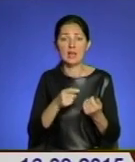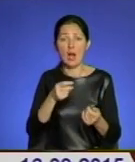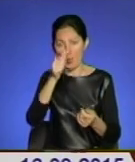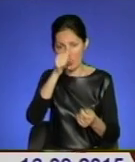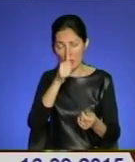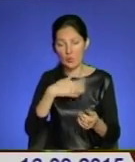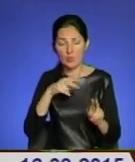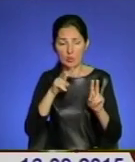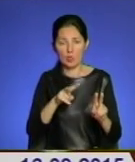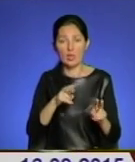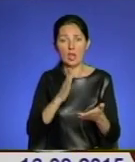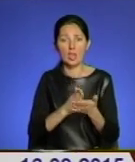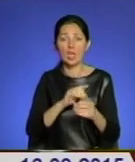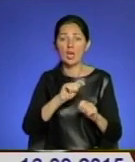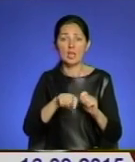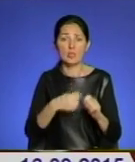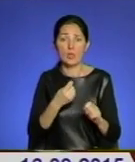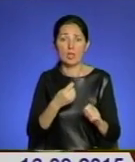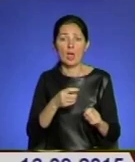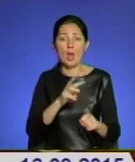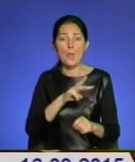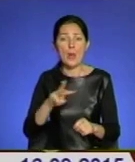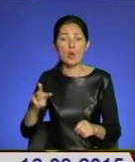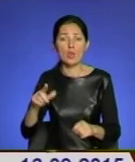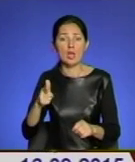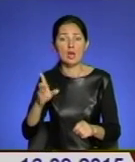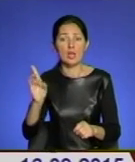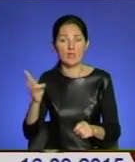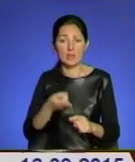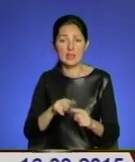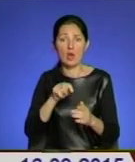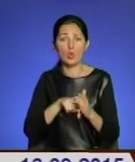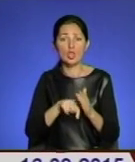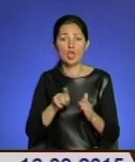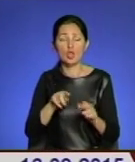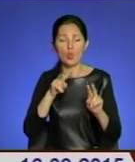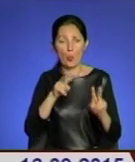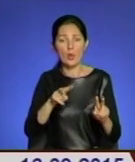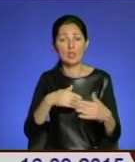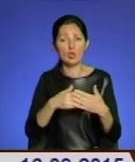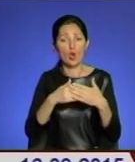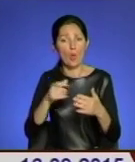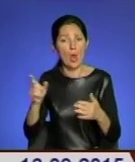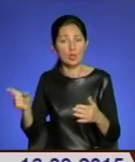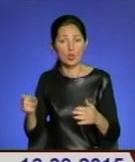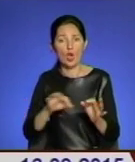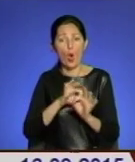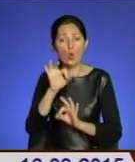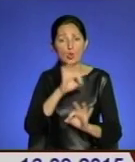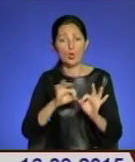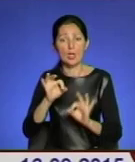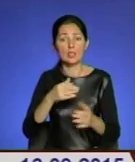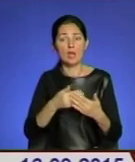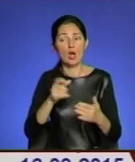відслідкували, нанесені збитки на мільйони гривень. Це означає, що пильність громадськості і консолідація